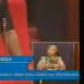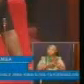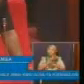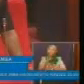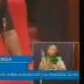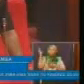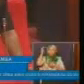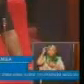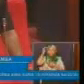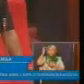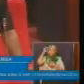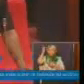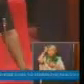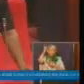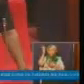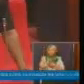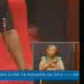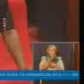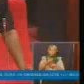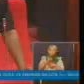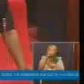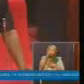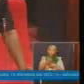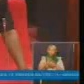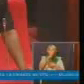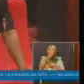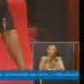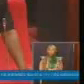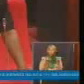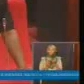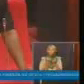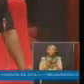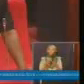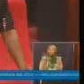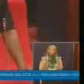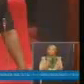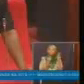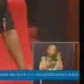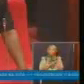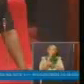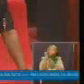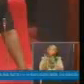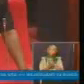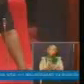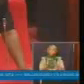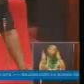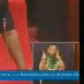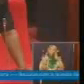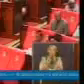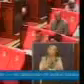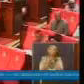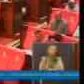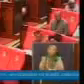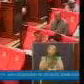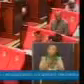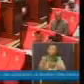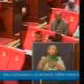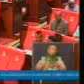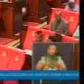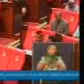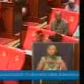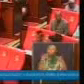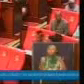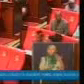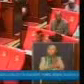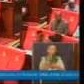Watanzania kwamba tulipokuwa tunatunga sheria ya mabadiliko ya katiba, ndugu zetu bila kutoa maoni